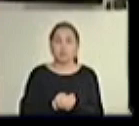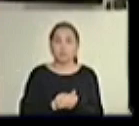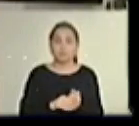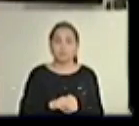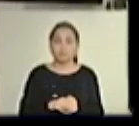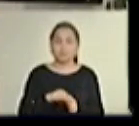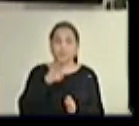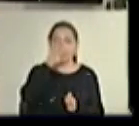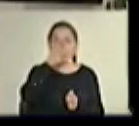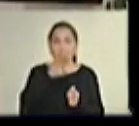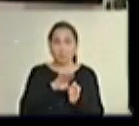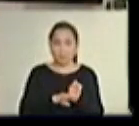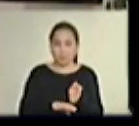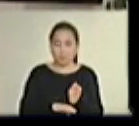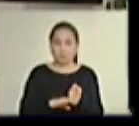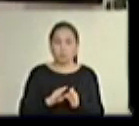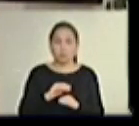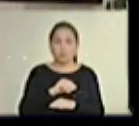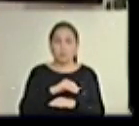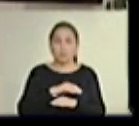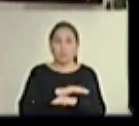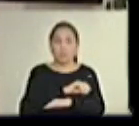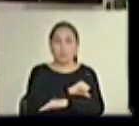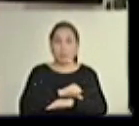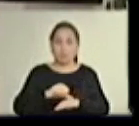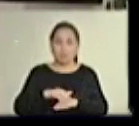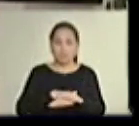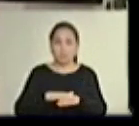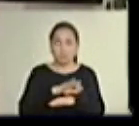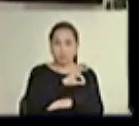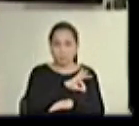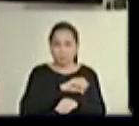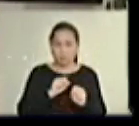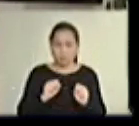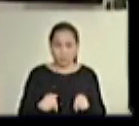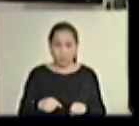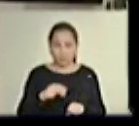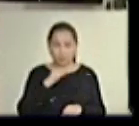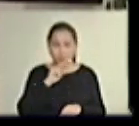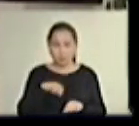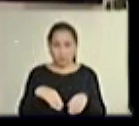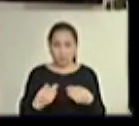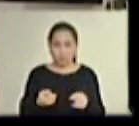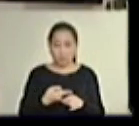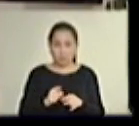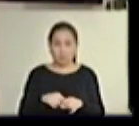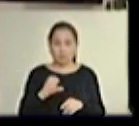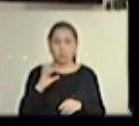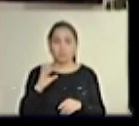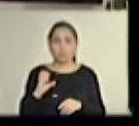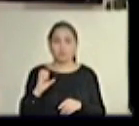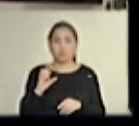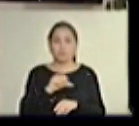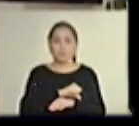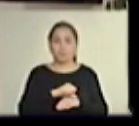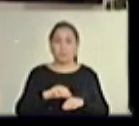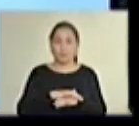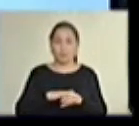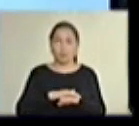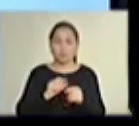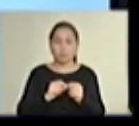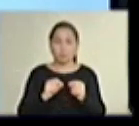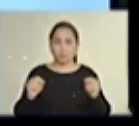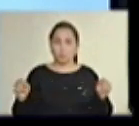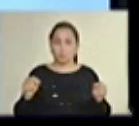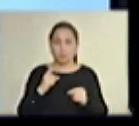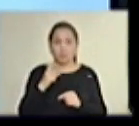yuqoridan pastga tushirganda qiya tekislikdan foydalansa ham bo'ladi. E'tibor bering, bu yerda S qiya tekislikning uzunligi,